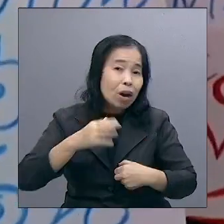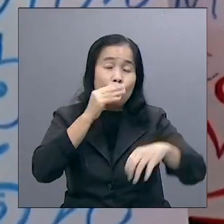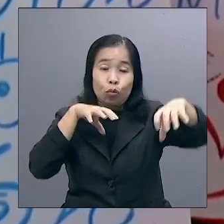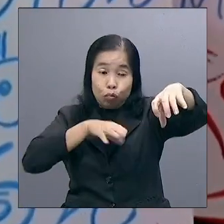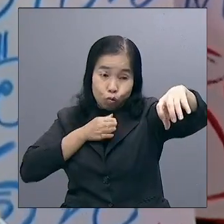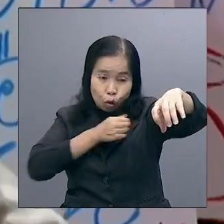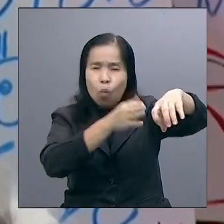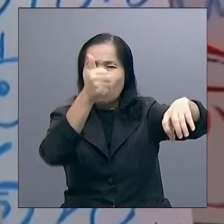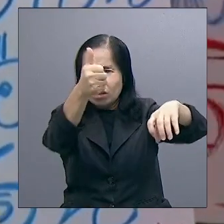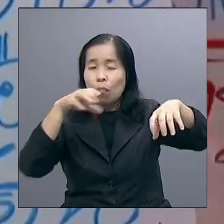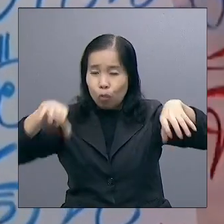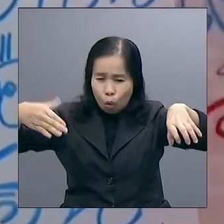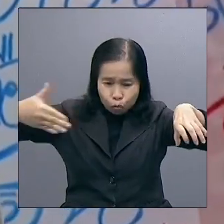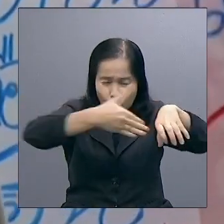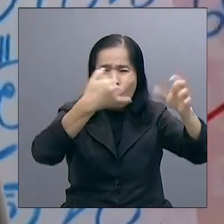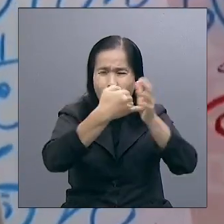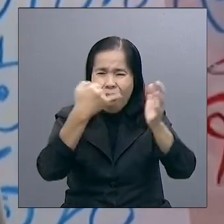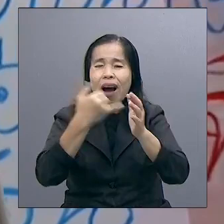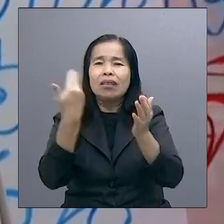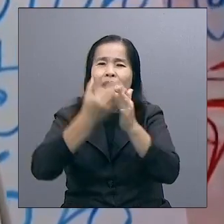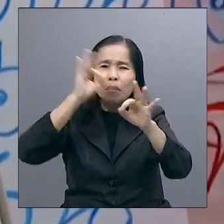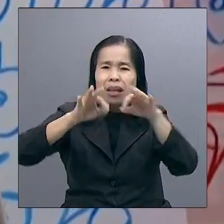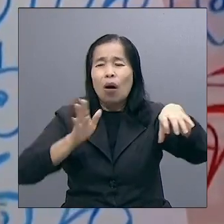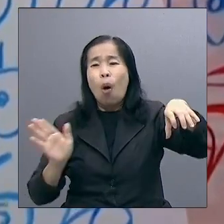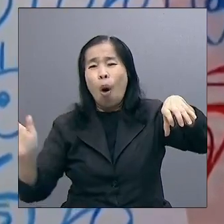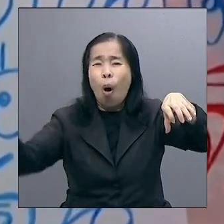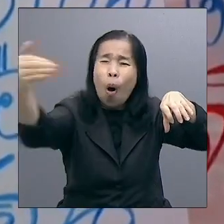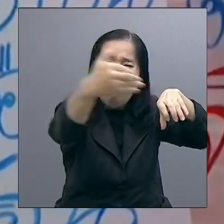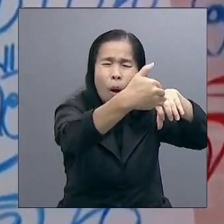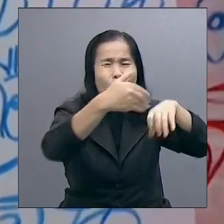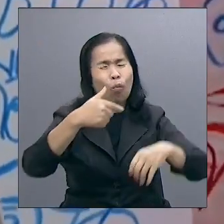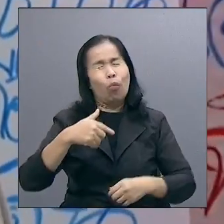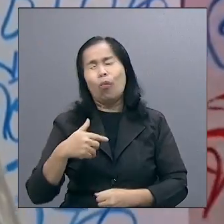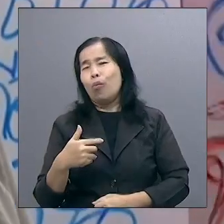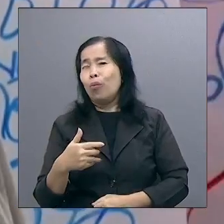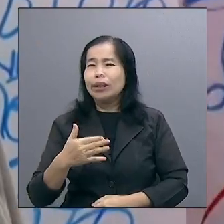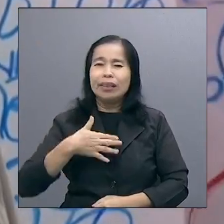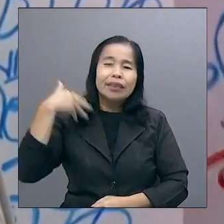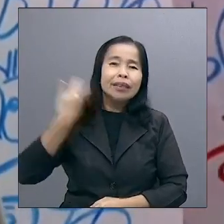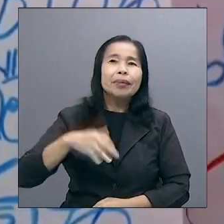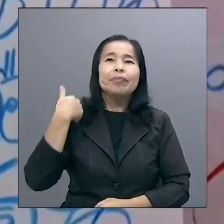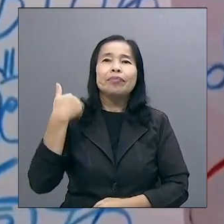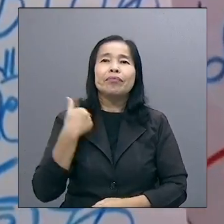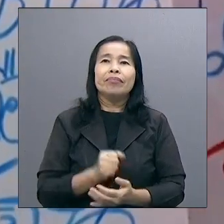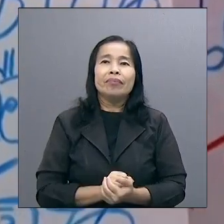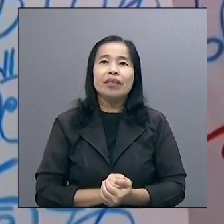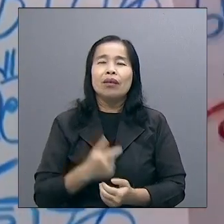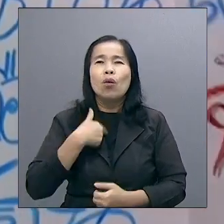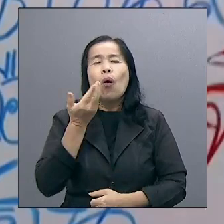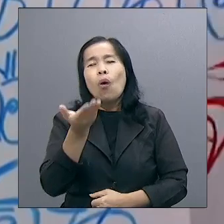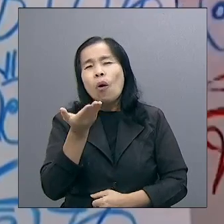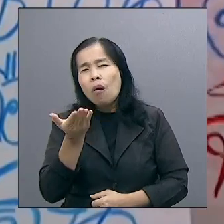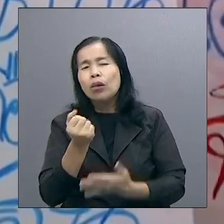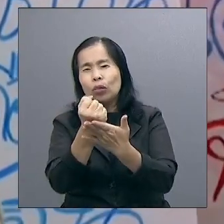ตอนนี้จะไปทไหน กำลบาก ทางล 10รอบทอยู่กันบากวา คามตนี้ไม่ได้็อยากให